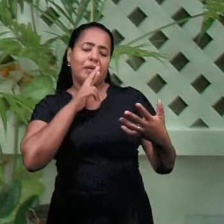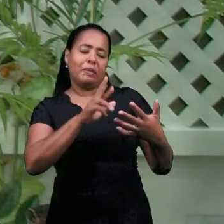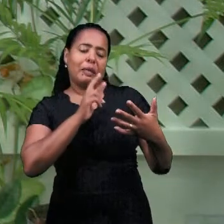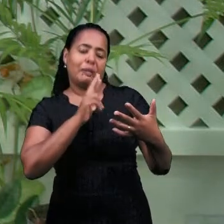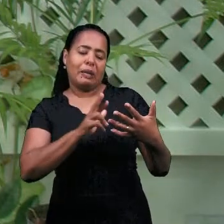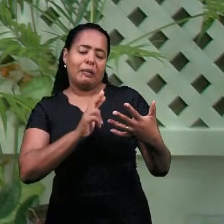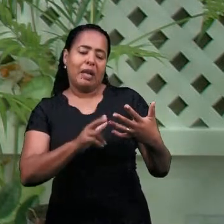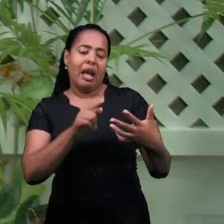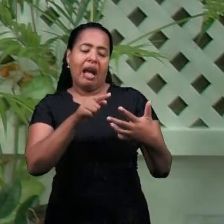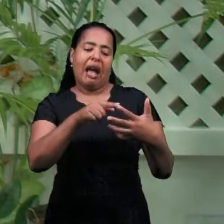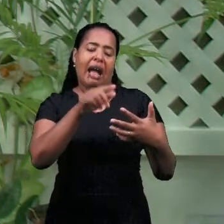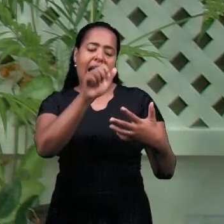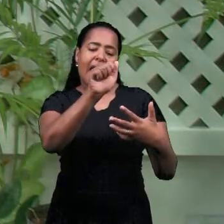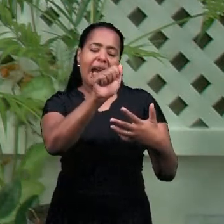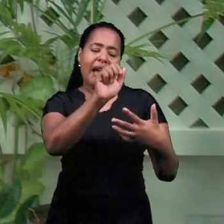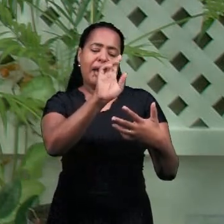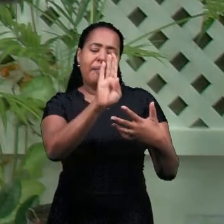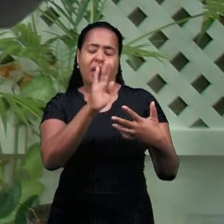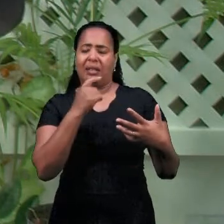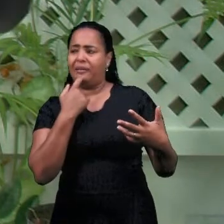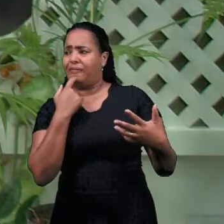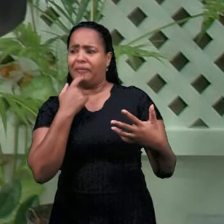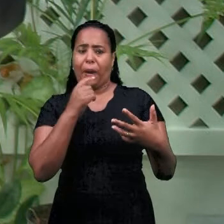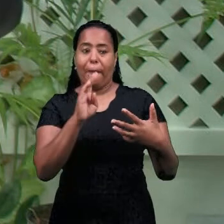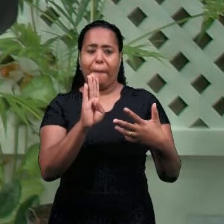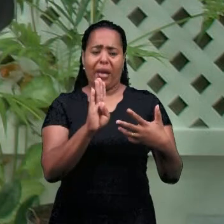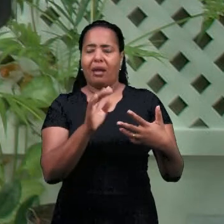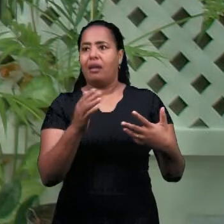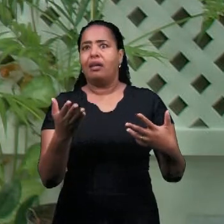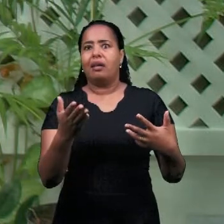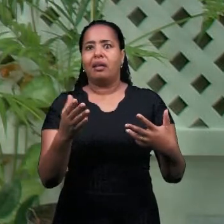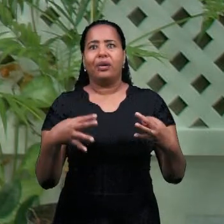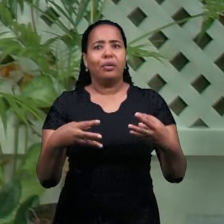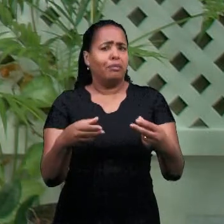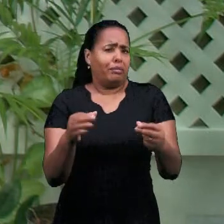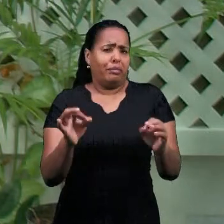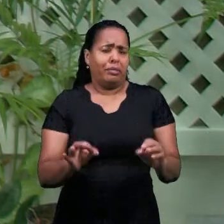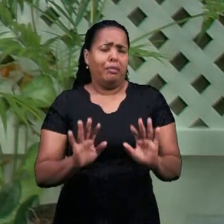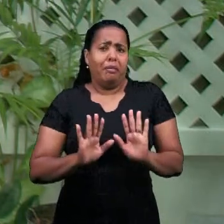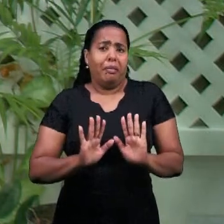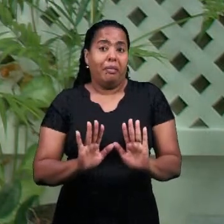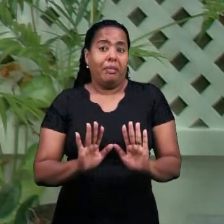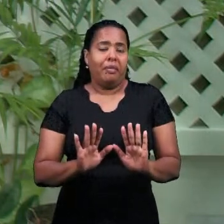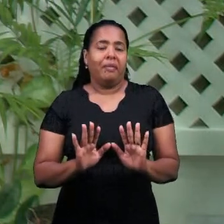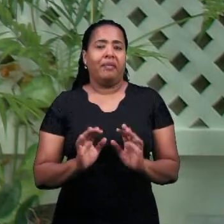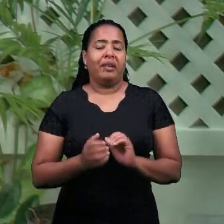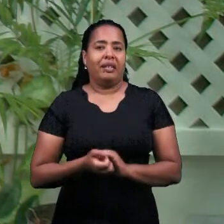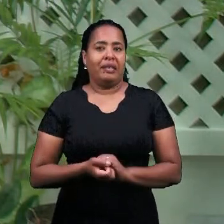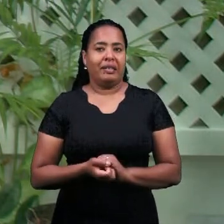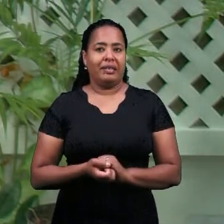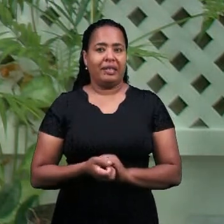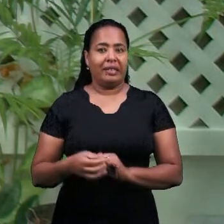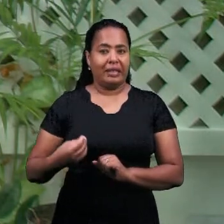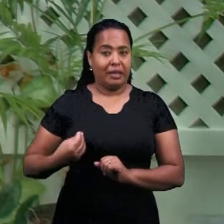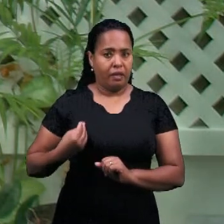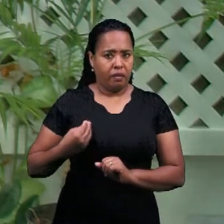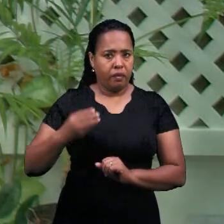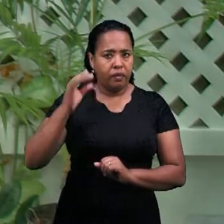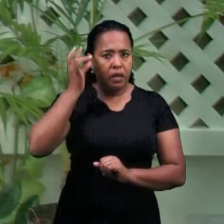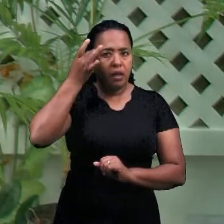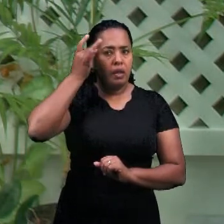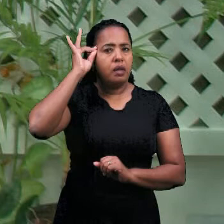gens sont habitués à répondre. Ça, c'est A ou B. Ça, c'est B. Non, ça, c'est A ou B. Tout va bien. Mais dans la vie